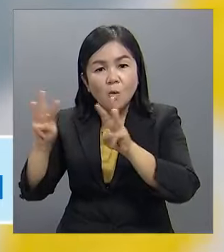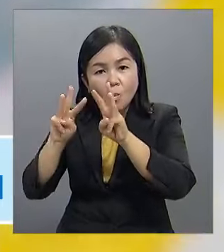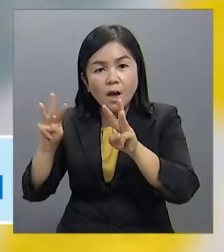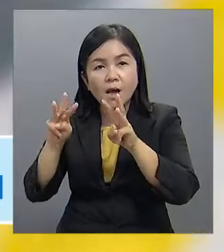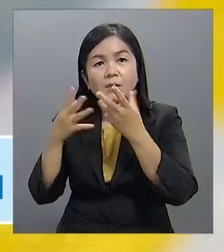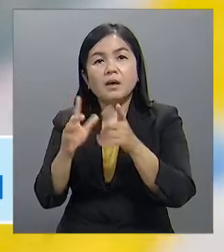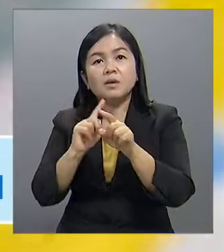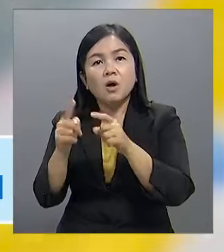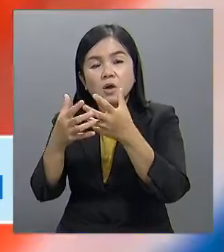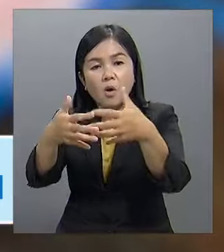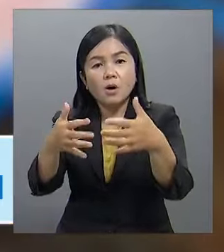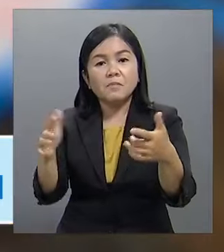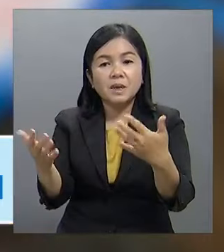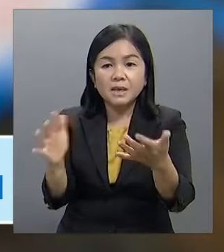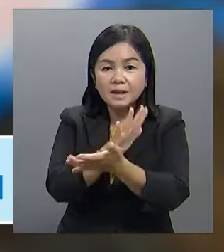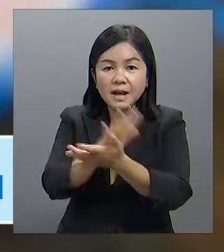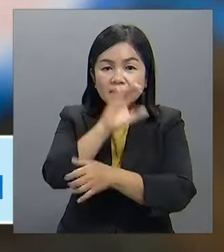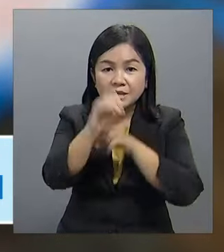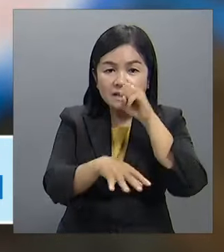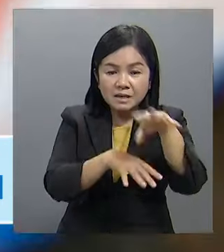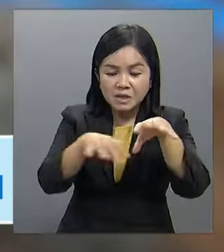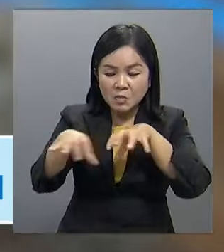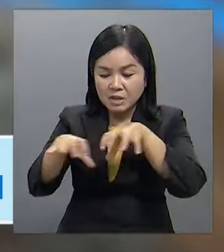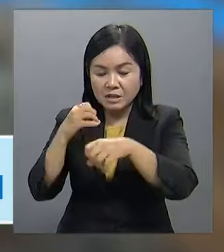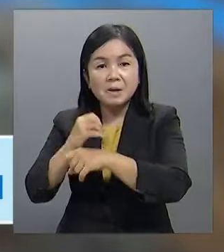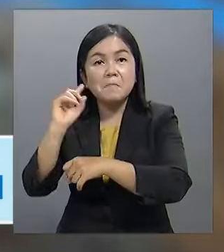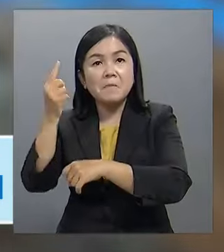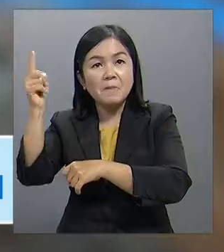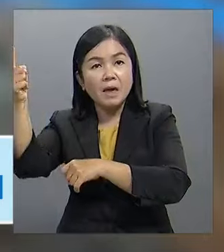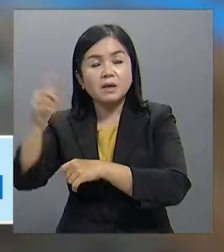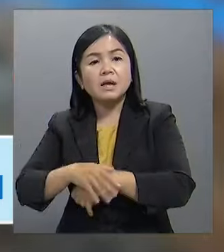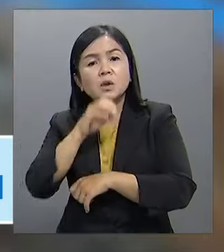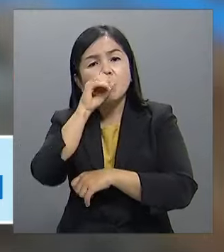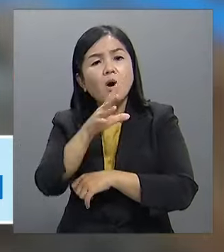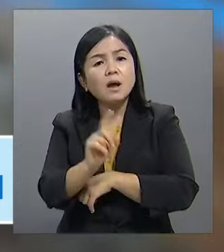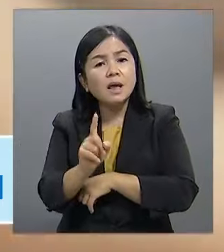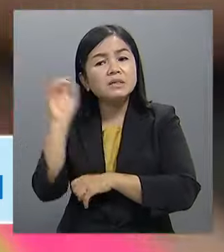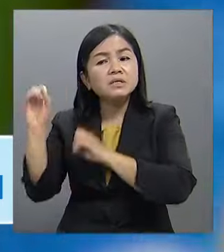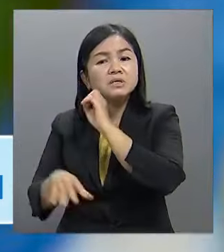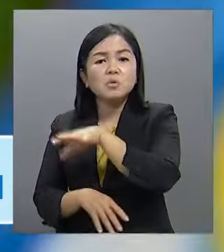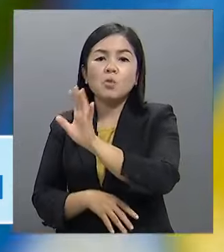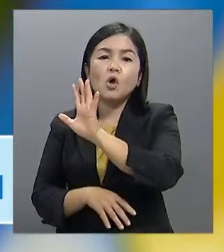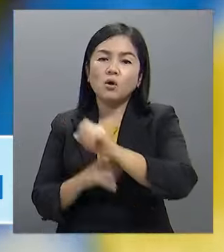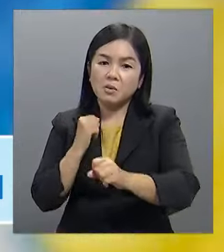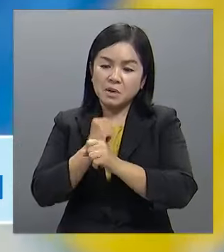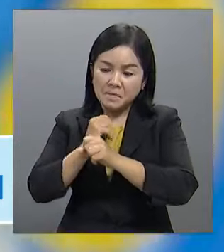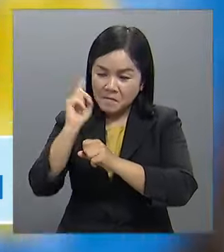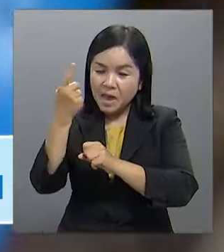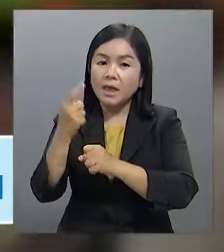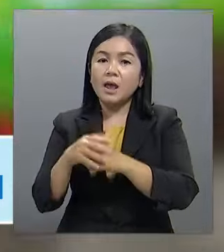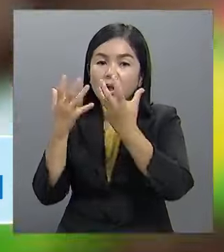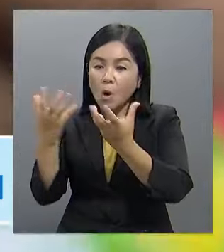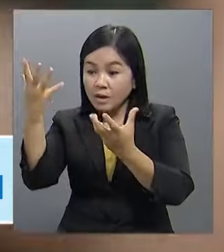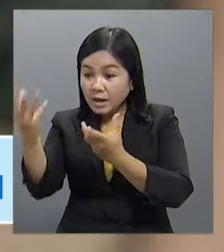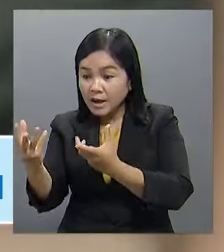จากกระดาษที่ใช้แล้วค่ะการที่คุณตาลมาทำแบบนี้คุณตาลบอกว่าเป็นการลดขยะในบ้านแล้วยังทำให้ของเหลือใช้เกิดประโยชน์มาก